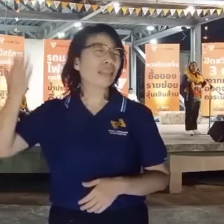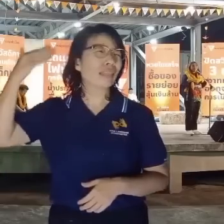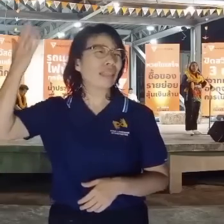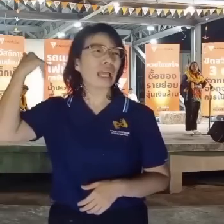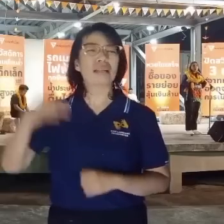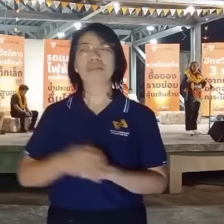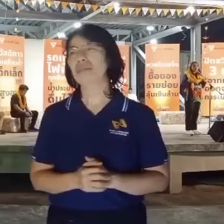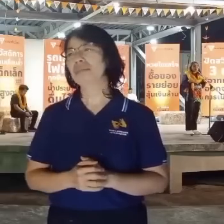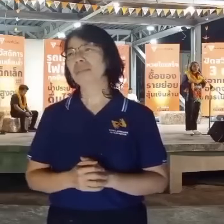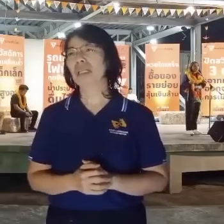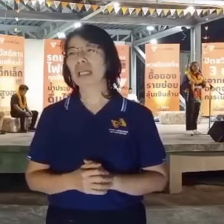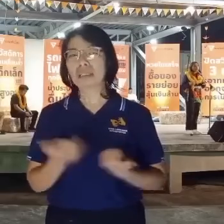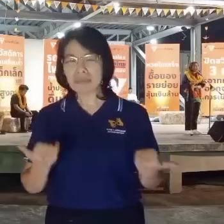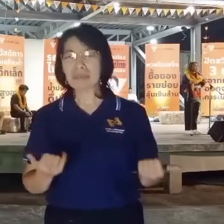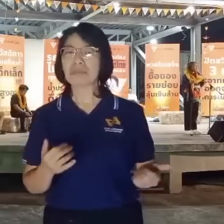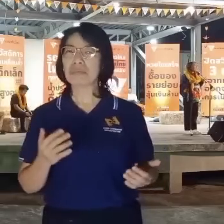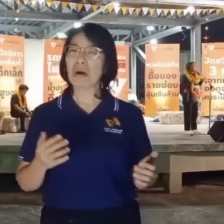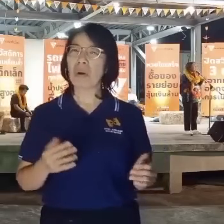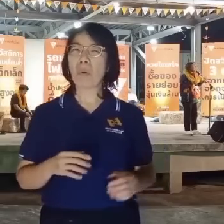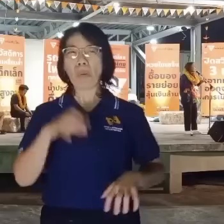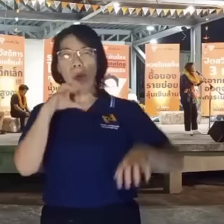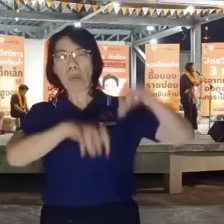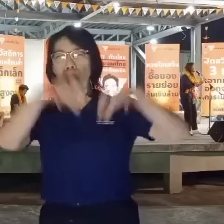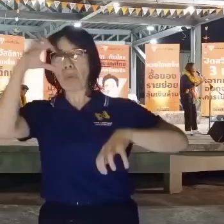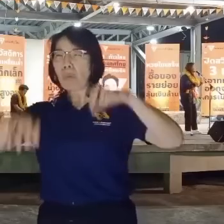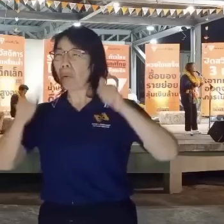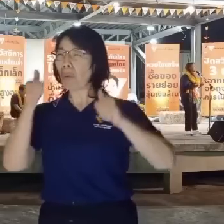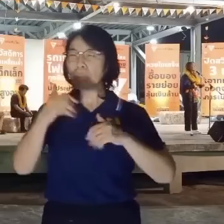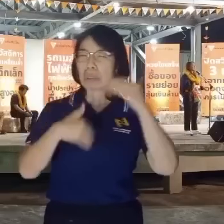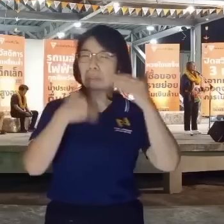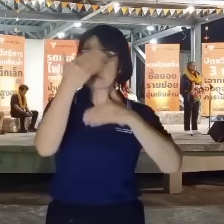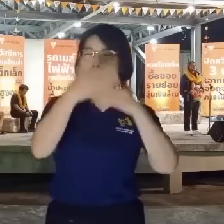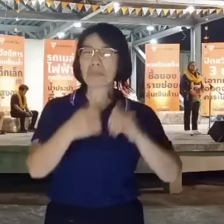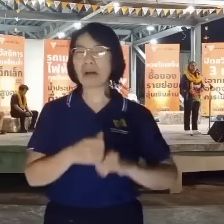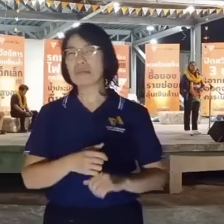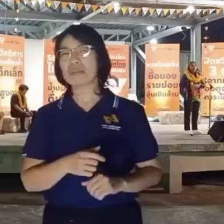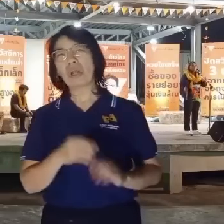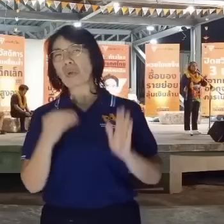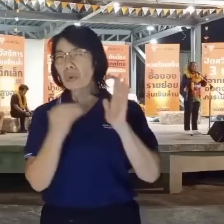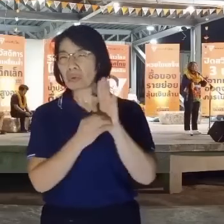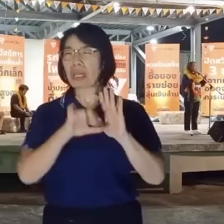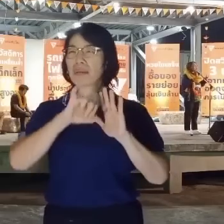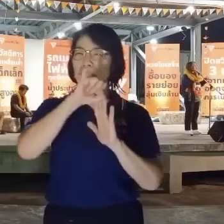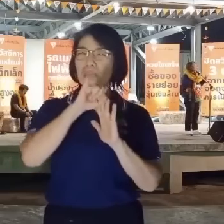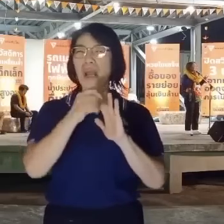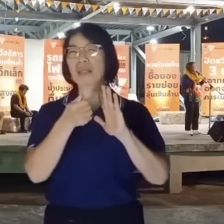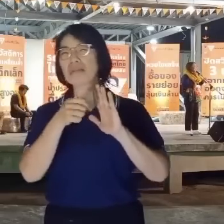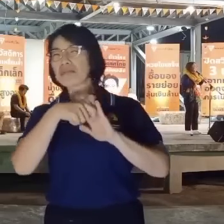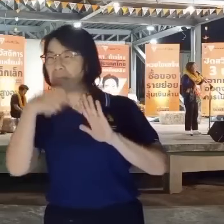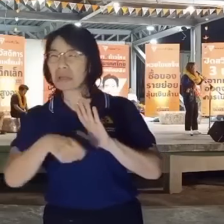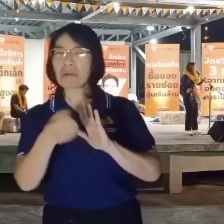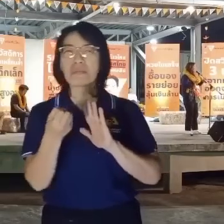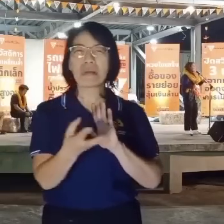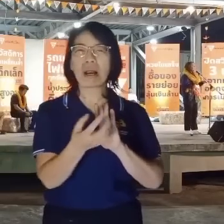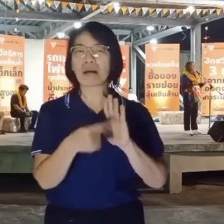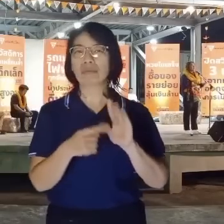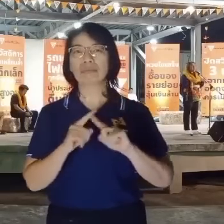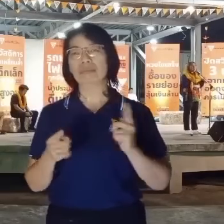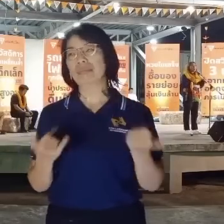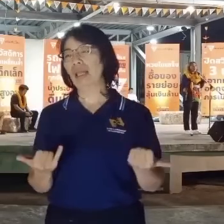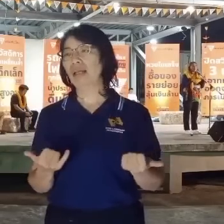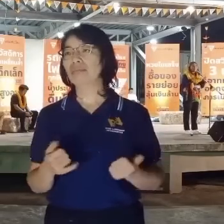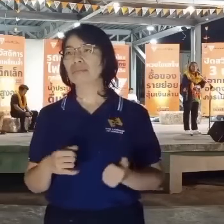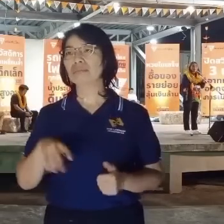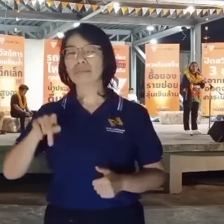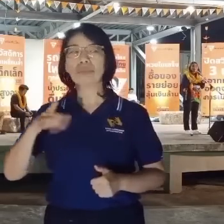จริญมันถูกกระจุกตัวอยู่ในเมืองใหญ่ไม่กี่เมืองเรามีนโยบายกระจายอำนาจแล้วแ